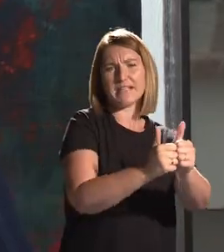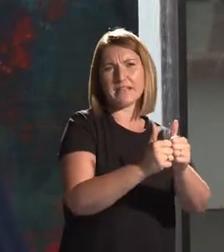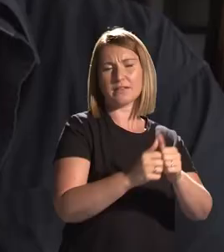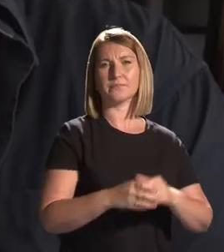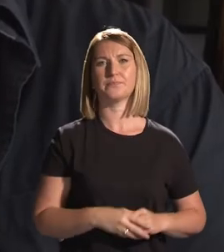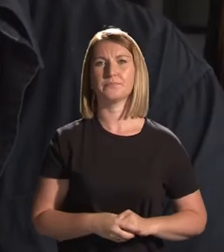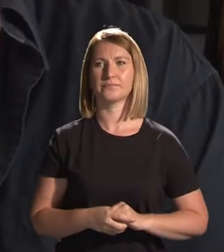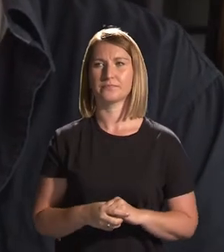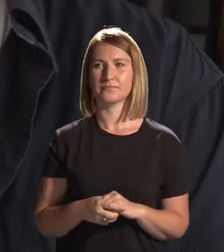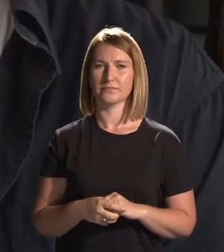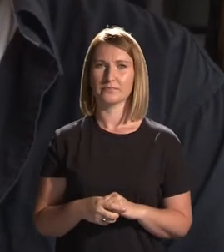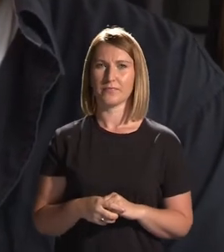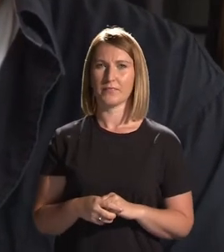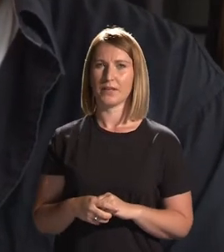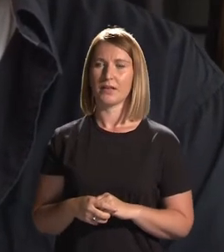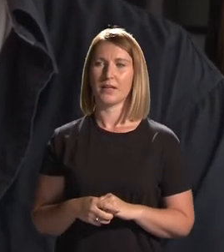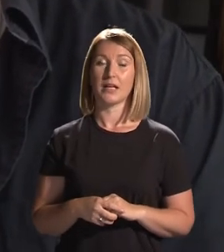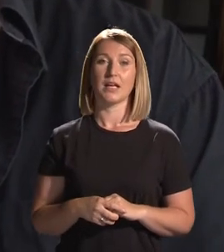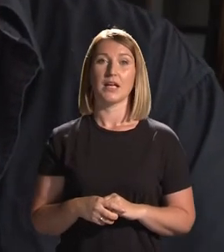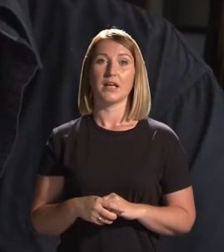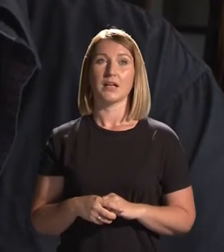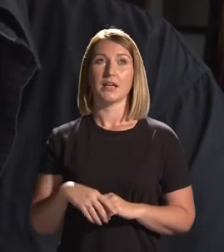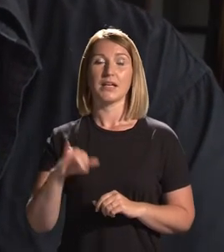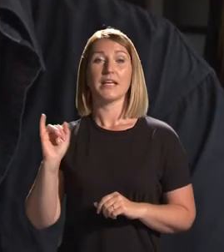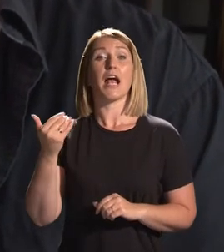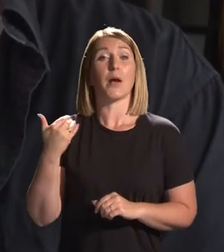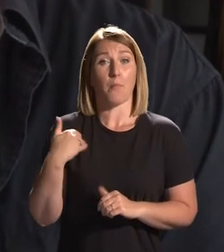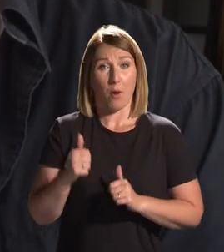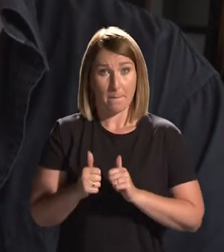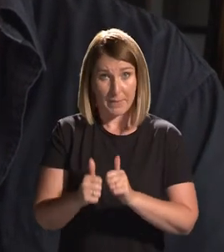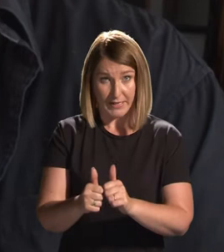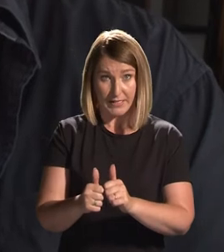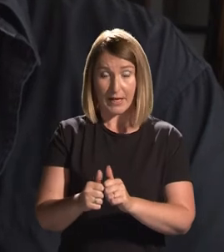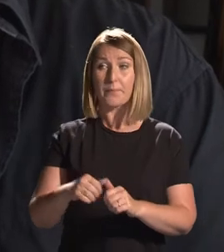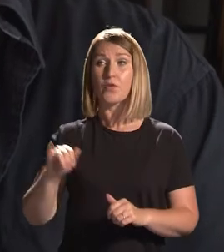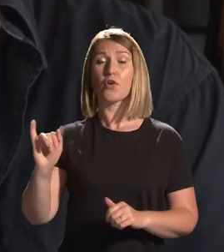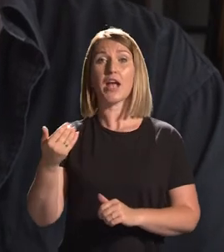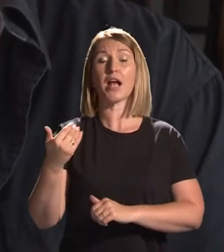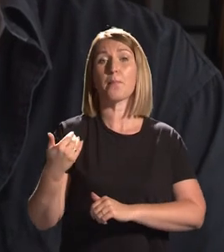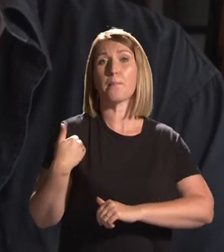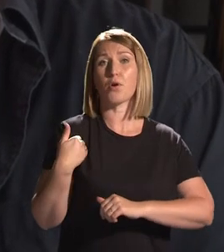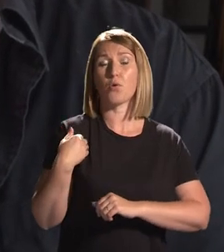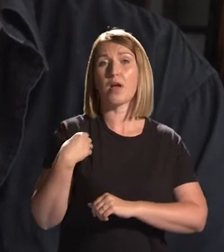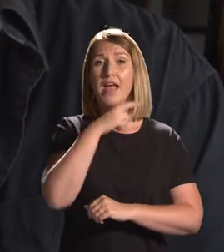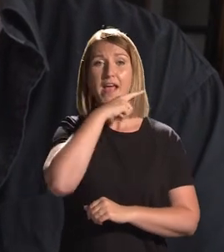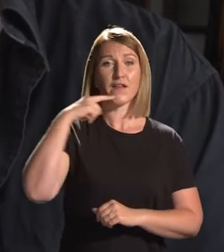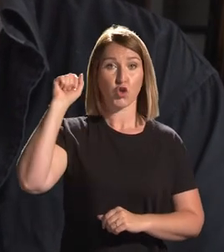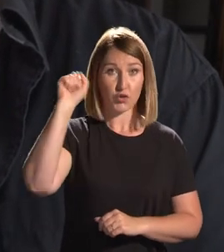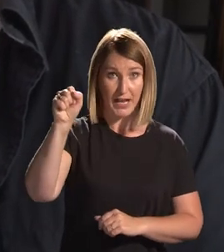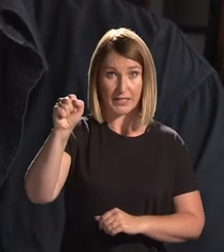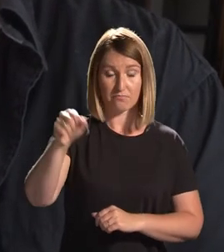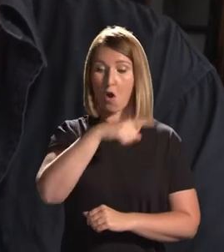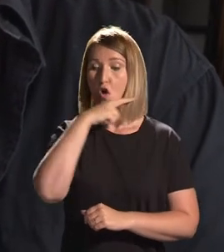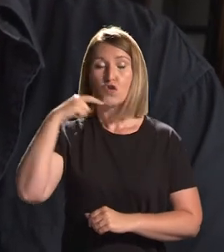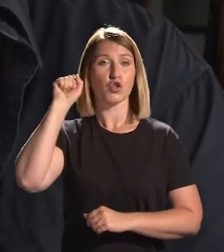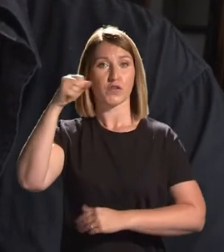twórczości? Tu można odpowiedzieć tak, że ten okres misji społecznej artystów to minął razem z socrealizmem, w końcu